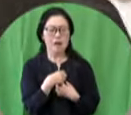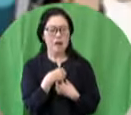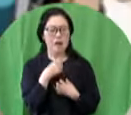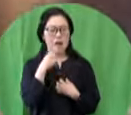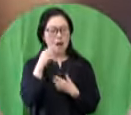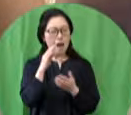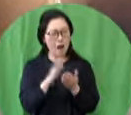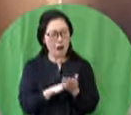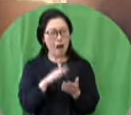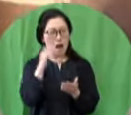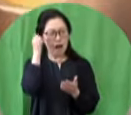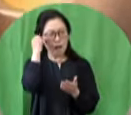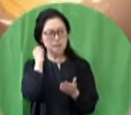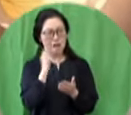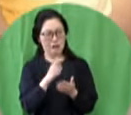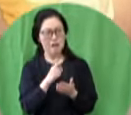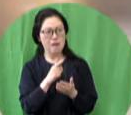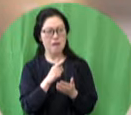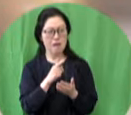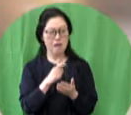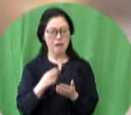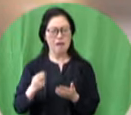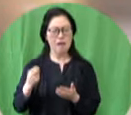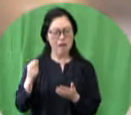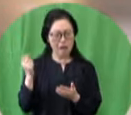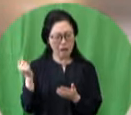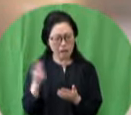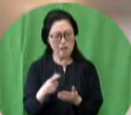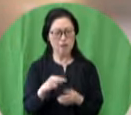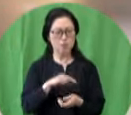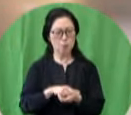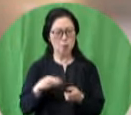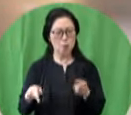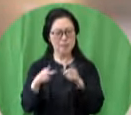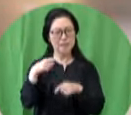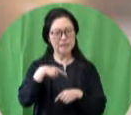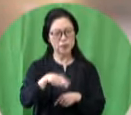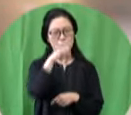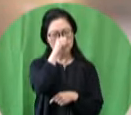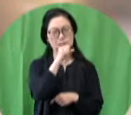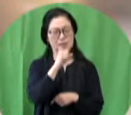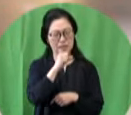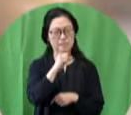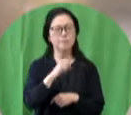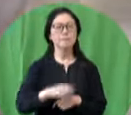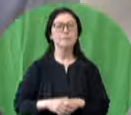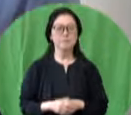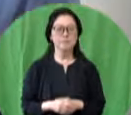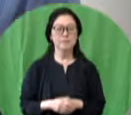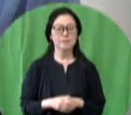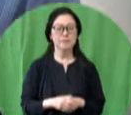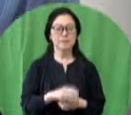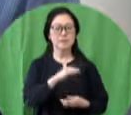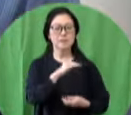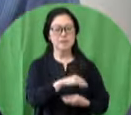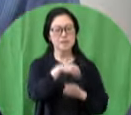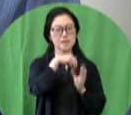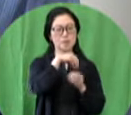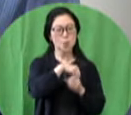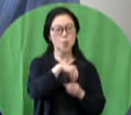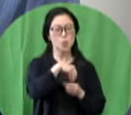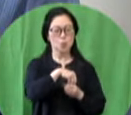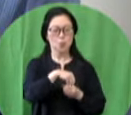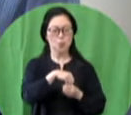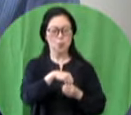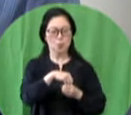もし前兆だったら早く病院に行った方がいいよね。 心筋梗塞